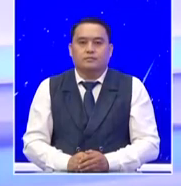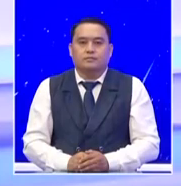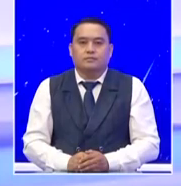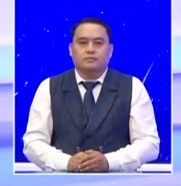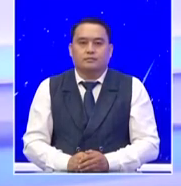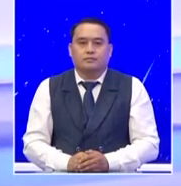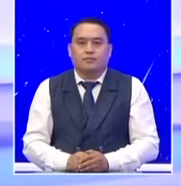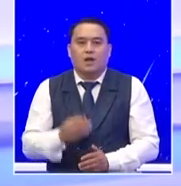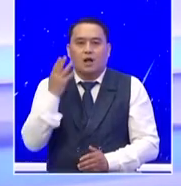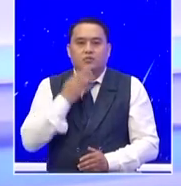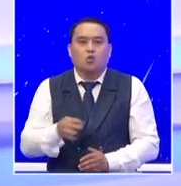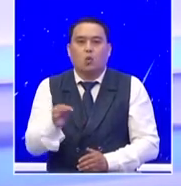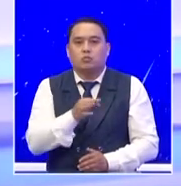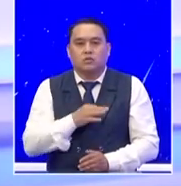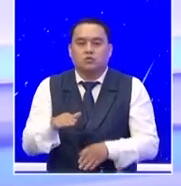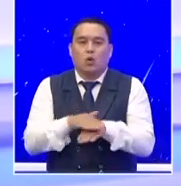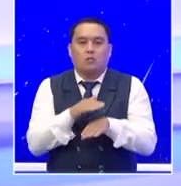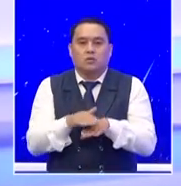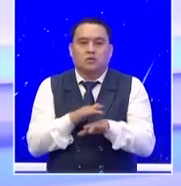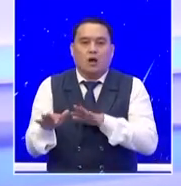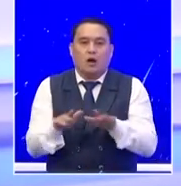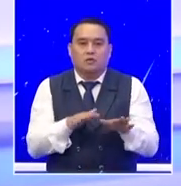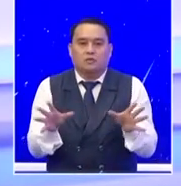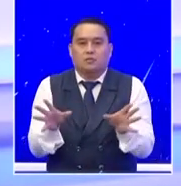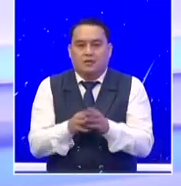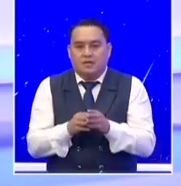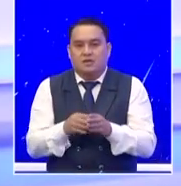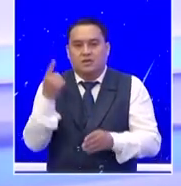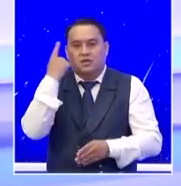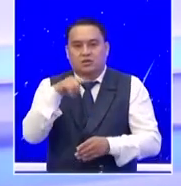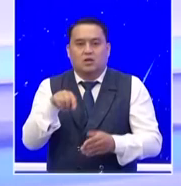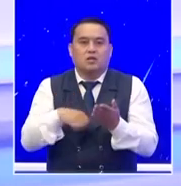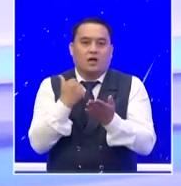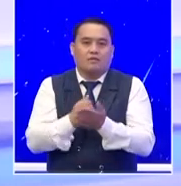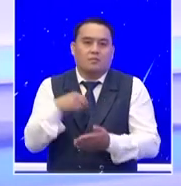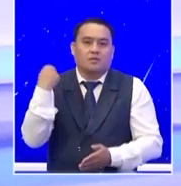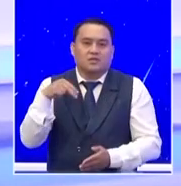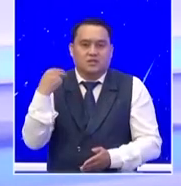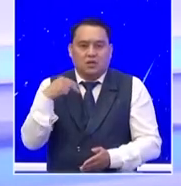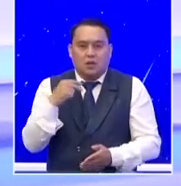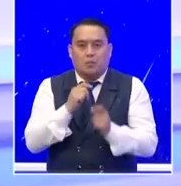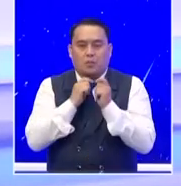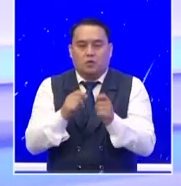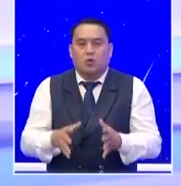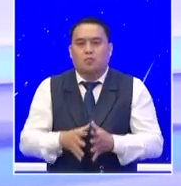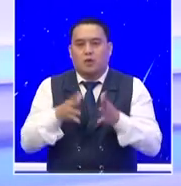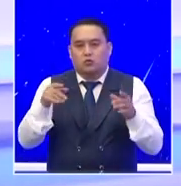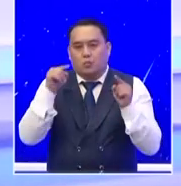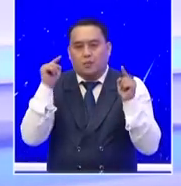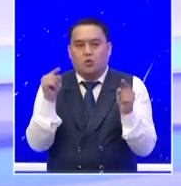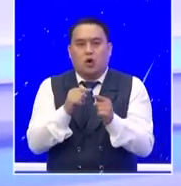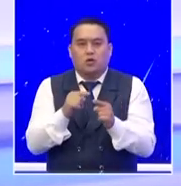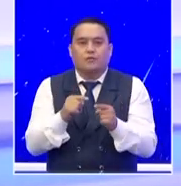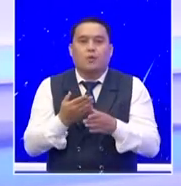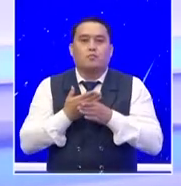«Делай добро». В Алматинской области благотворительная акция «Безбергемос», инициированная первым президентом, получила большую популярность.